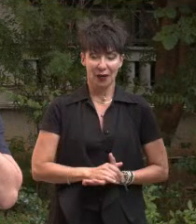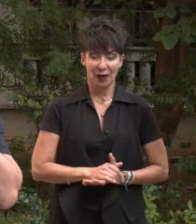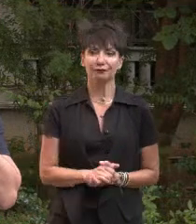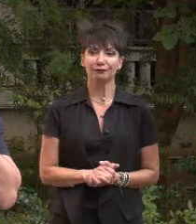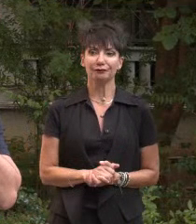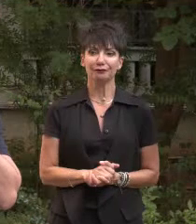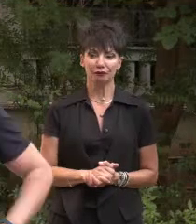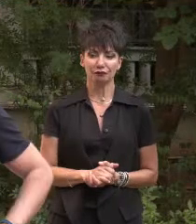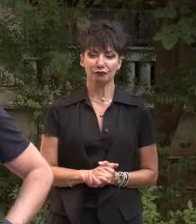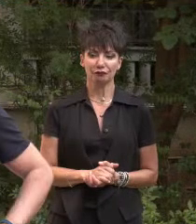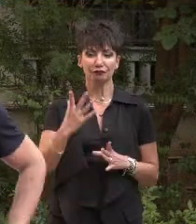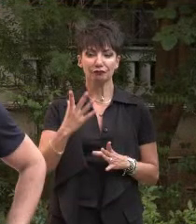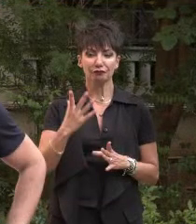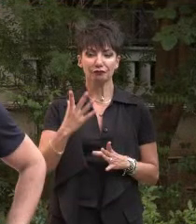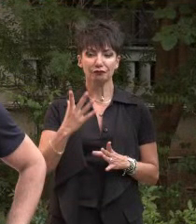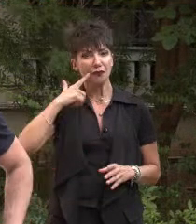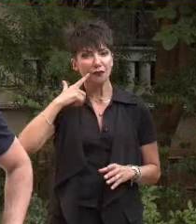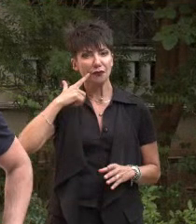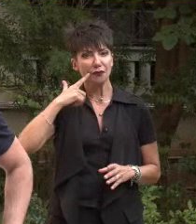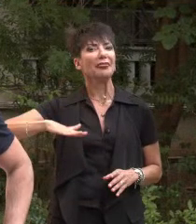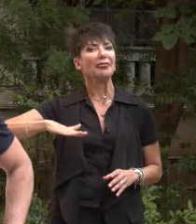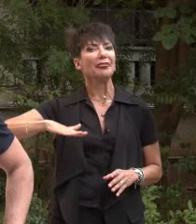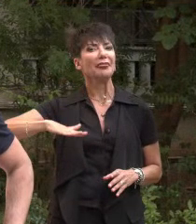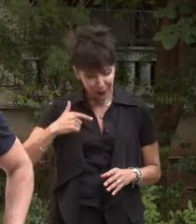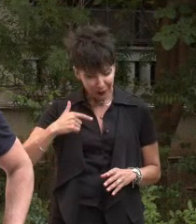Ξέρετε, όταν ήμουν μικρό παιδί,